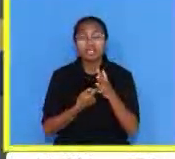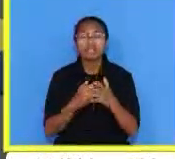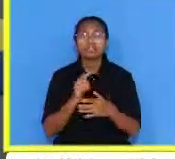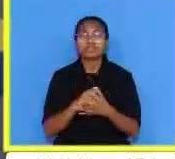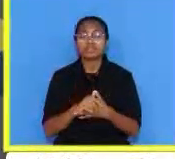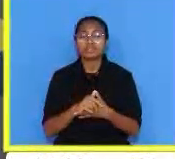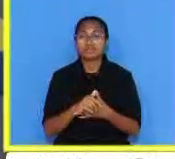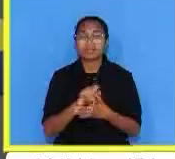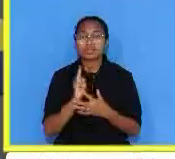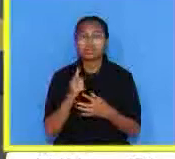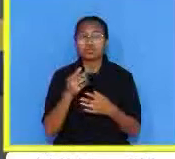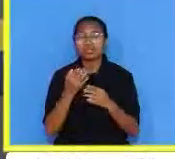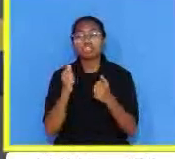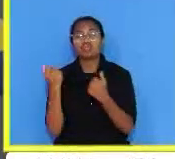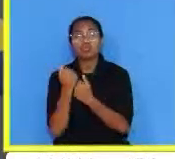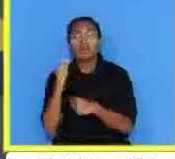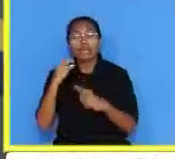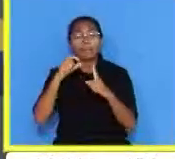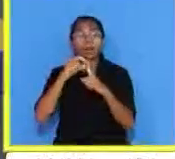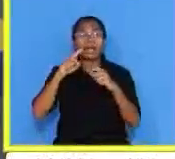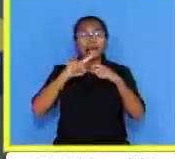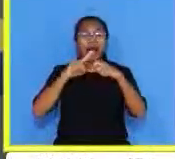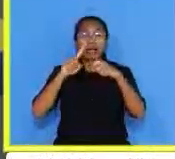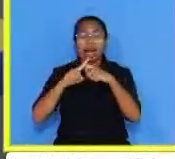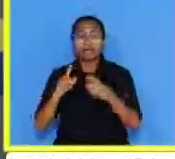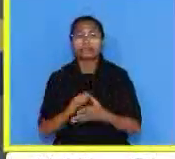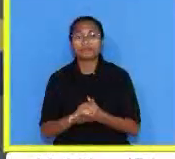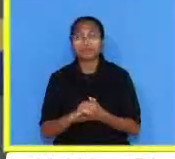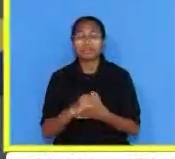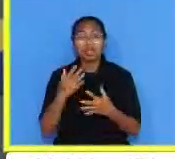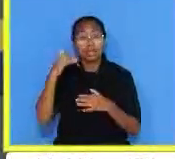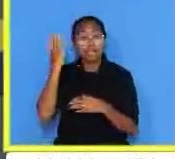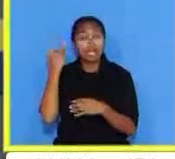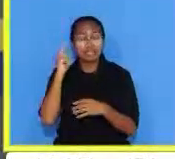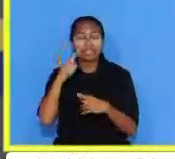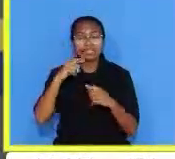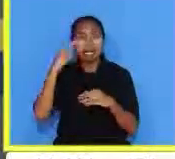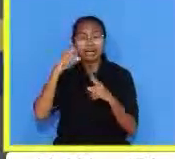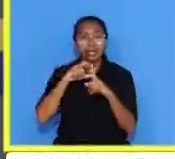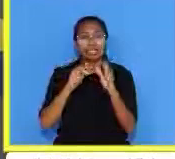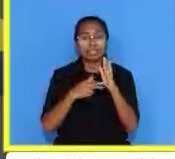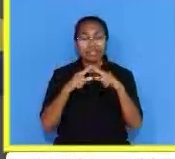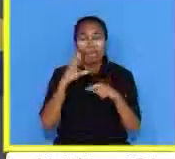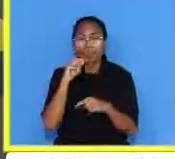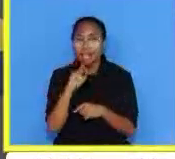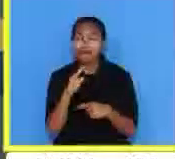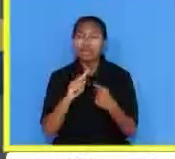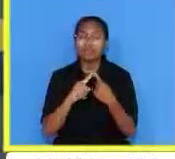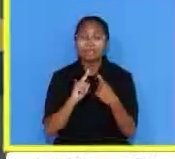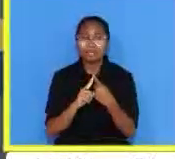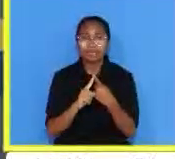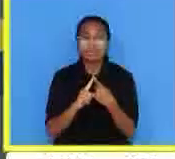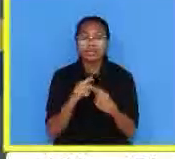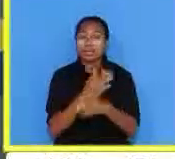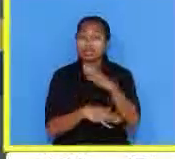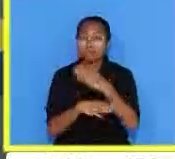waktu itu adalah PKK ya, dari PKK provinsi. Tadi Kak Dina bilang bahwa dari teman-teman